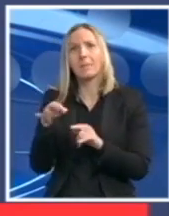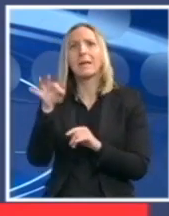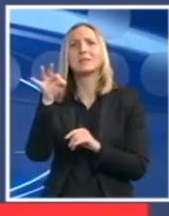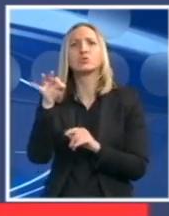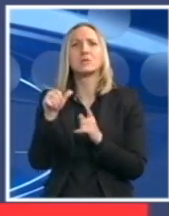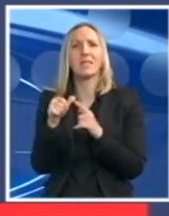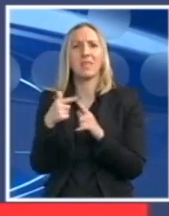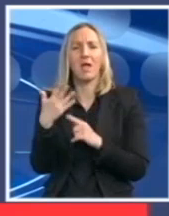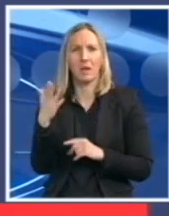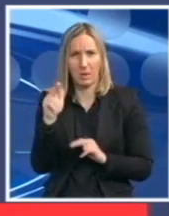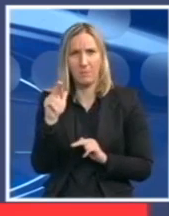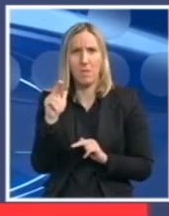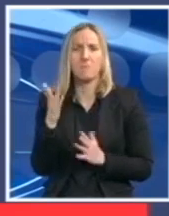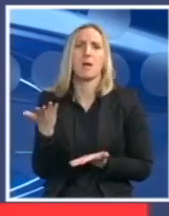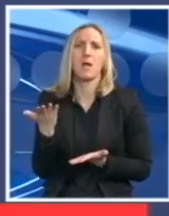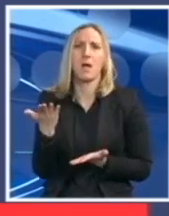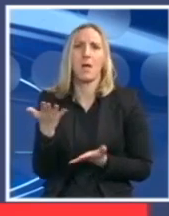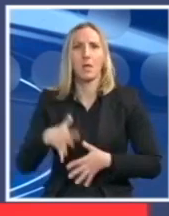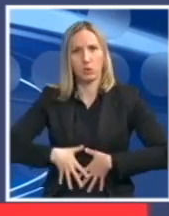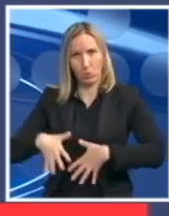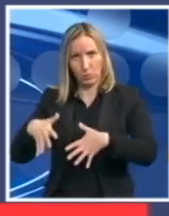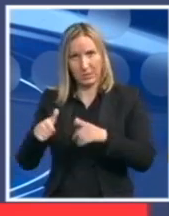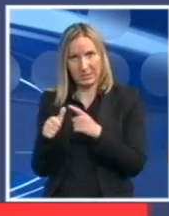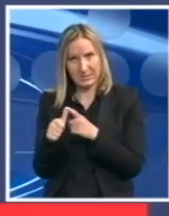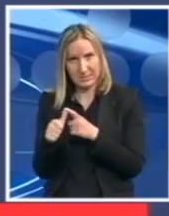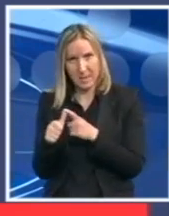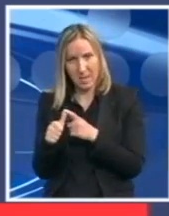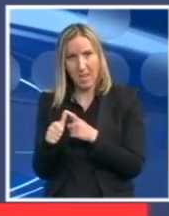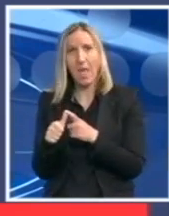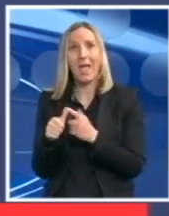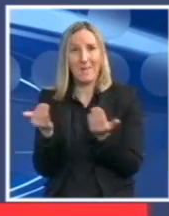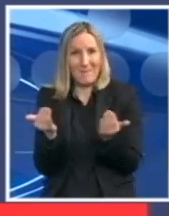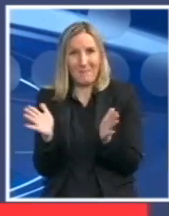izuzetaka, izuzetci su trudnice i porodilje,